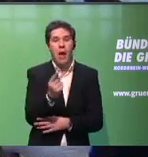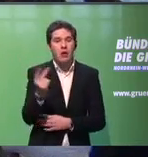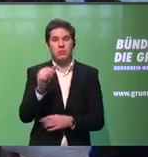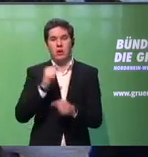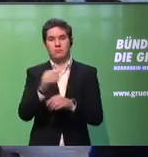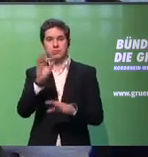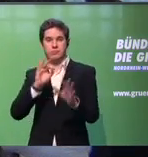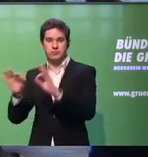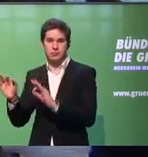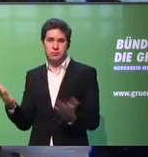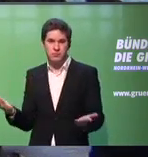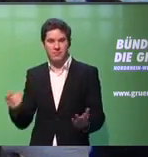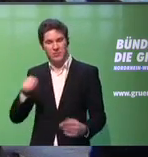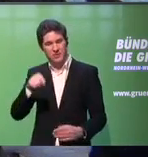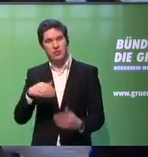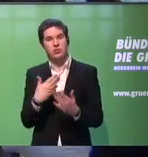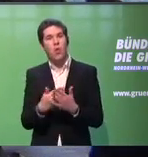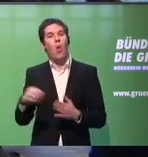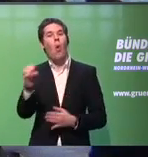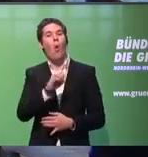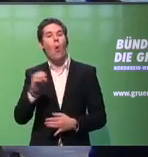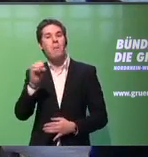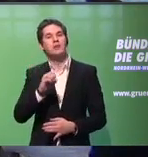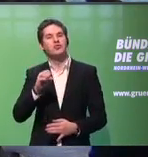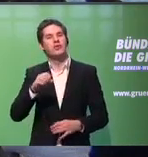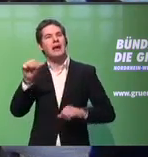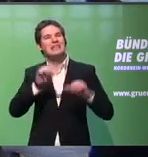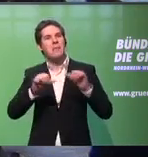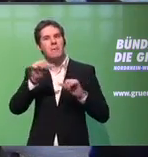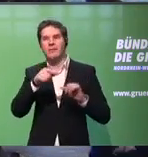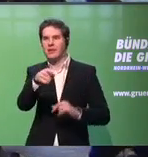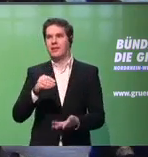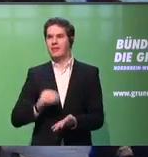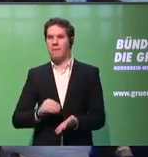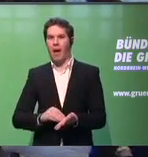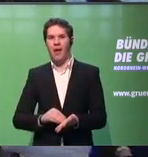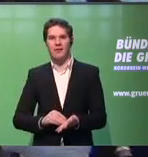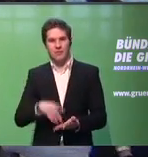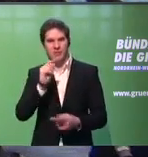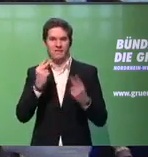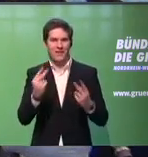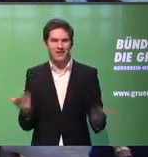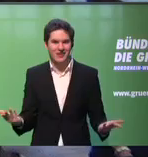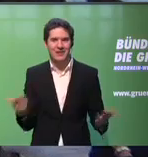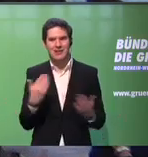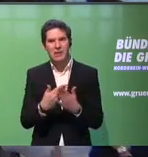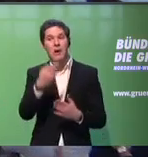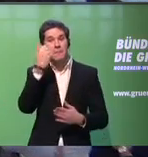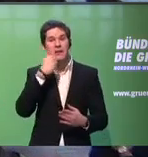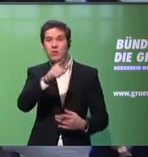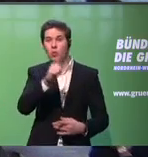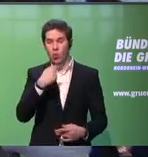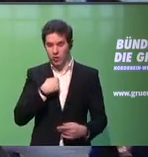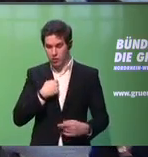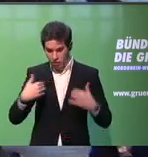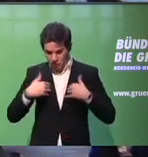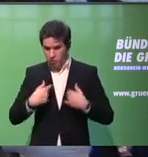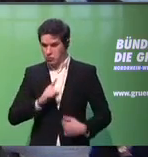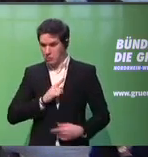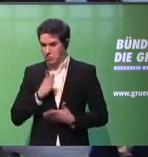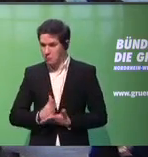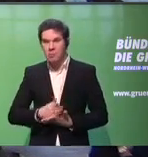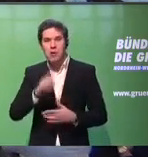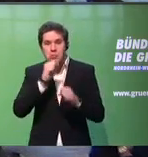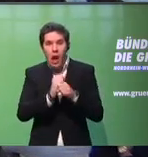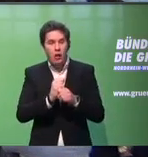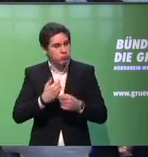diesem europäischen Experiment habt ihr mitgemacht, habt Geschichte geschrieben, habt euch beteiligt und bitte tragt das auch weiter. Wie gesagt, es müssen nicht Parteimitglieder sein,